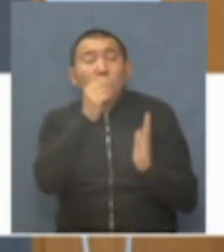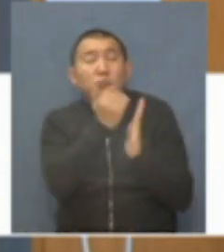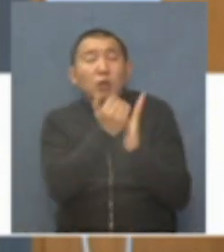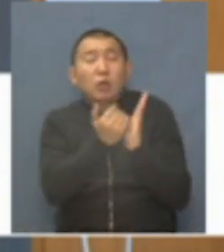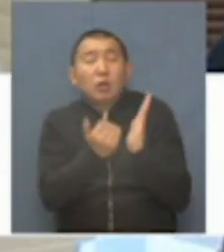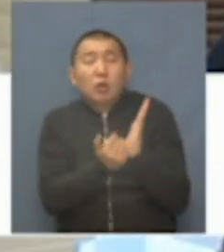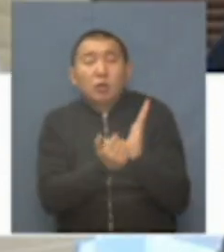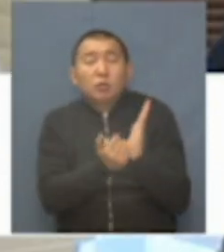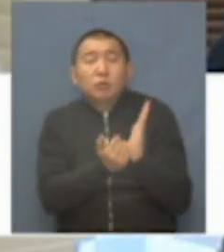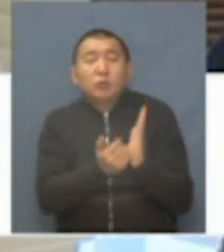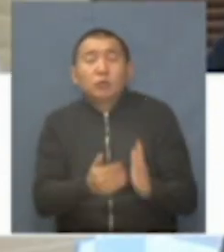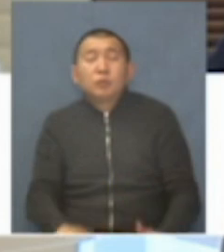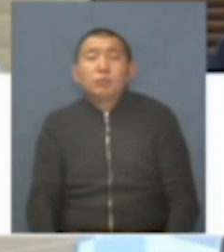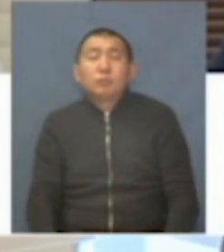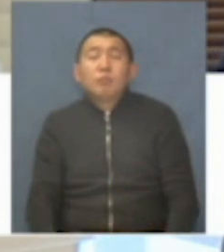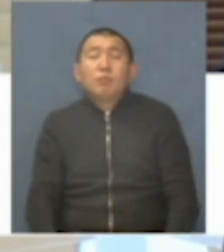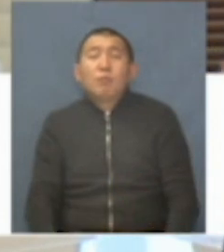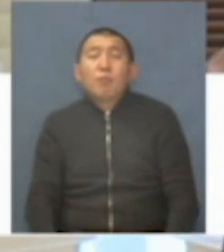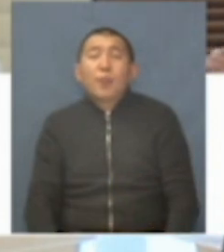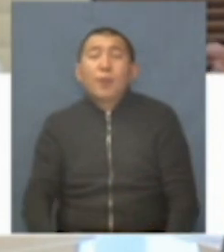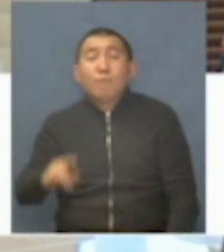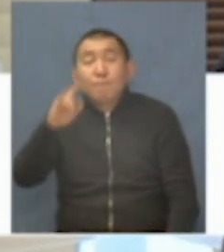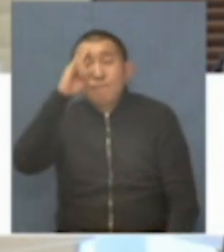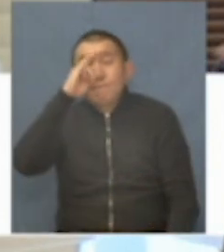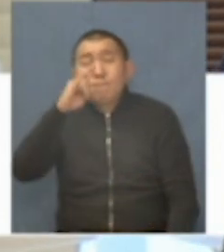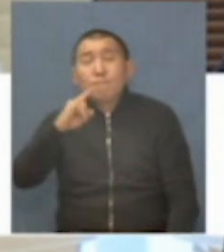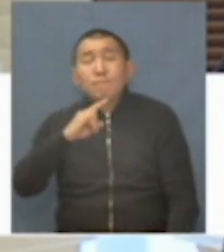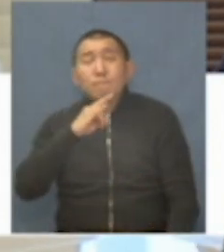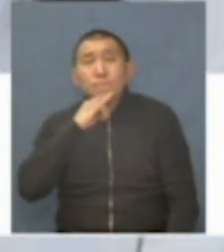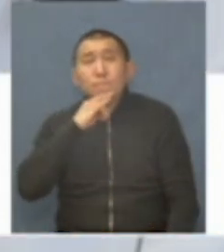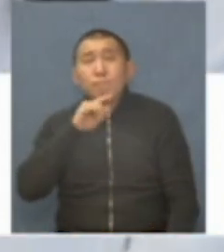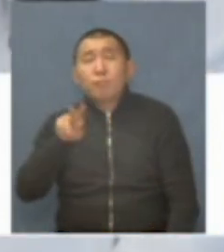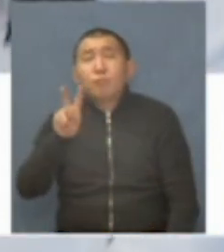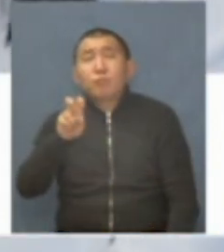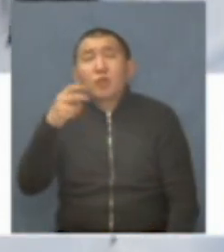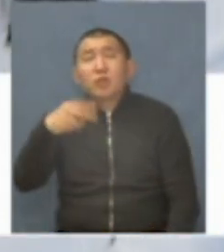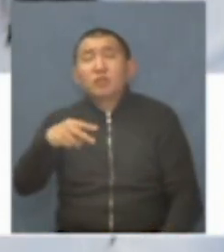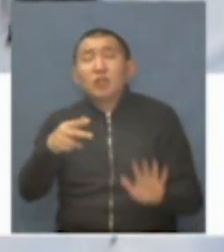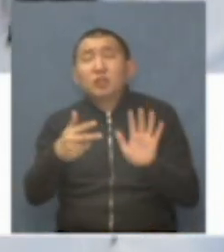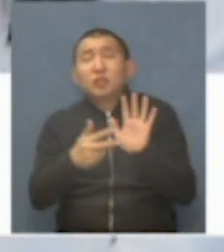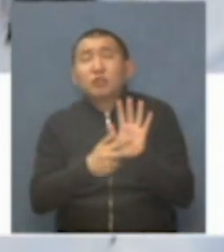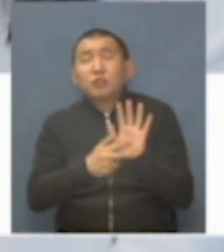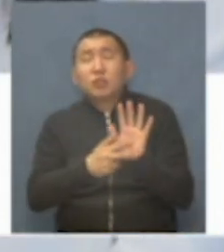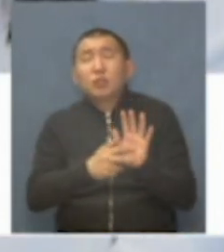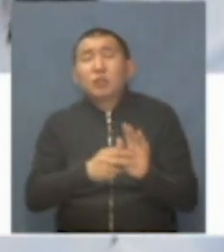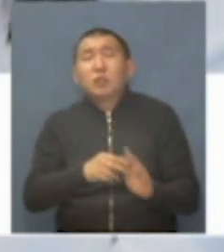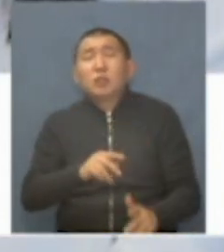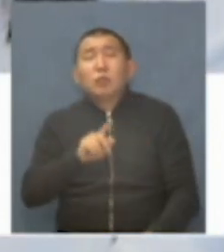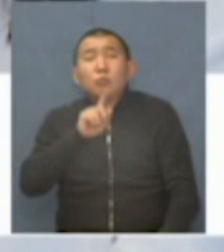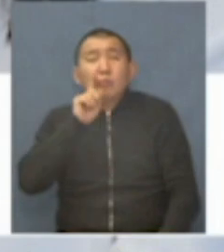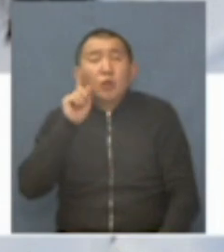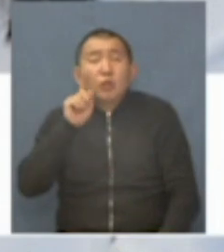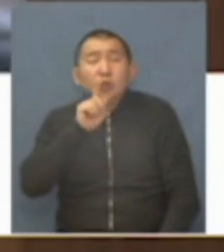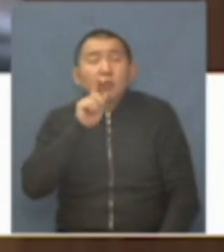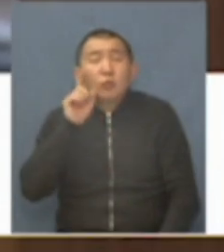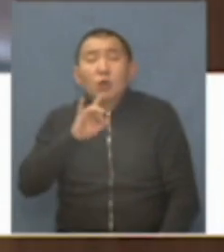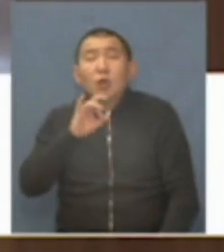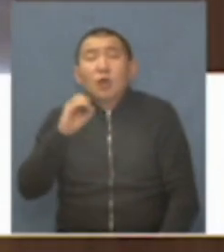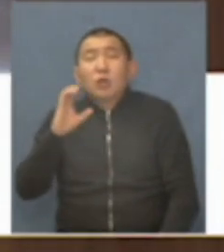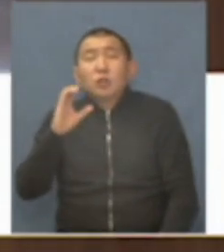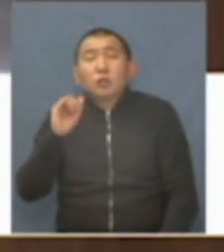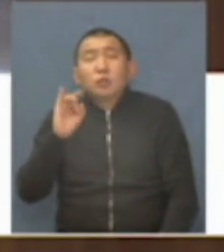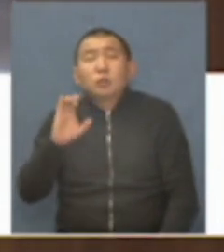разные мероприятия. Отметим, в Казахстане насчитывается 228 молодежных ресурсных центров, которые являются